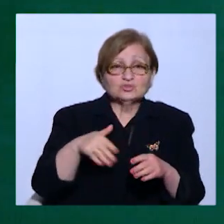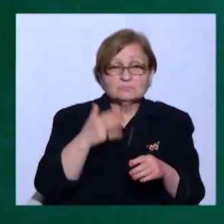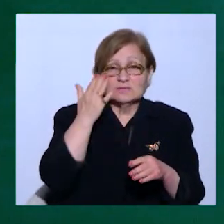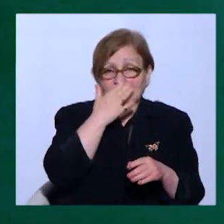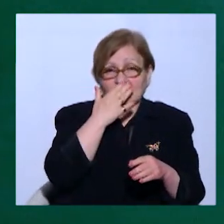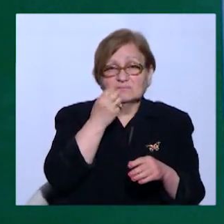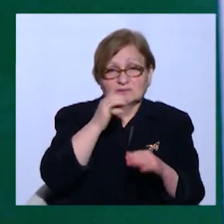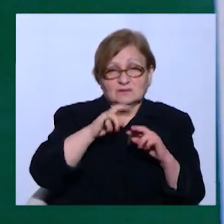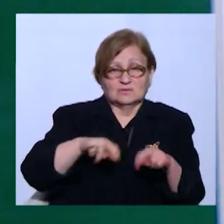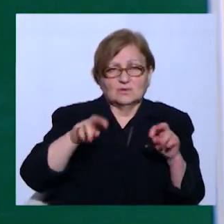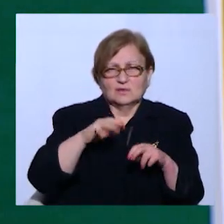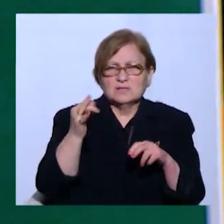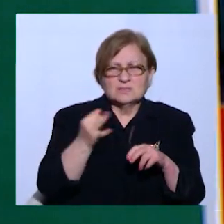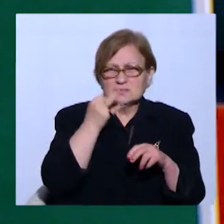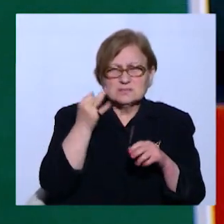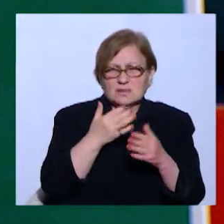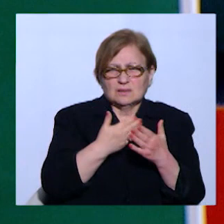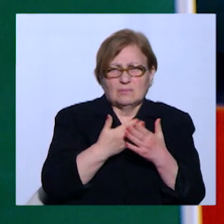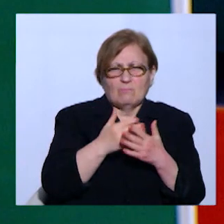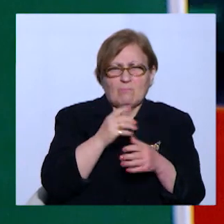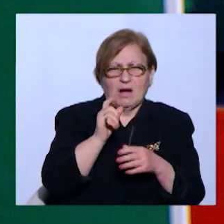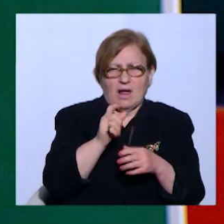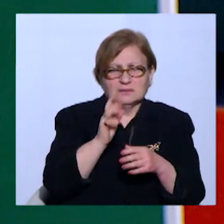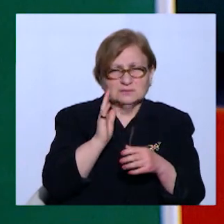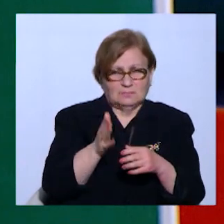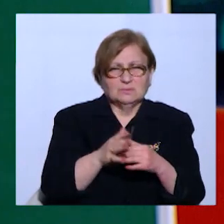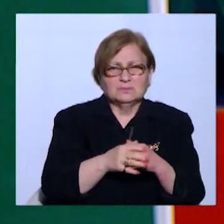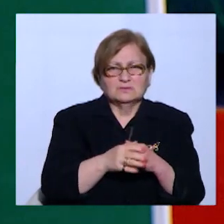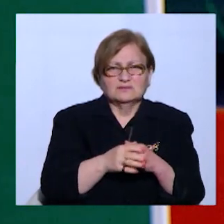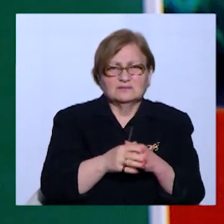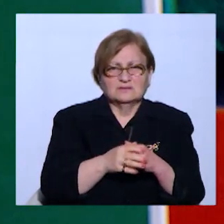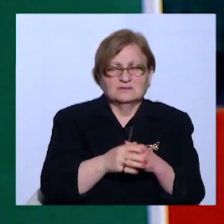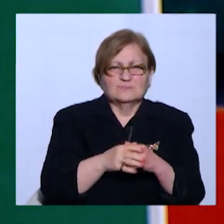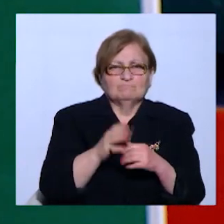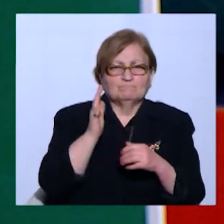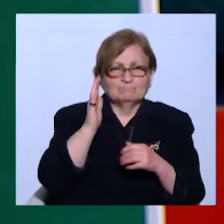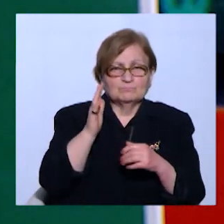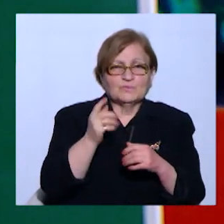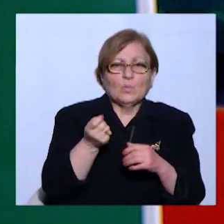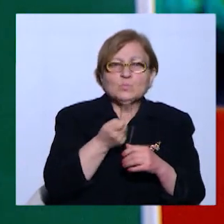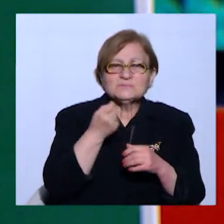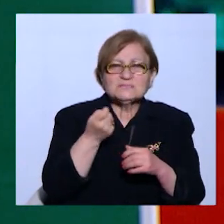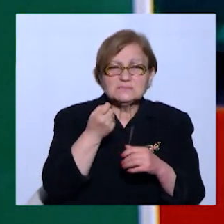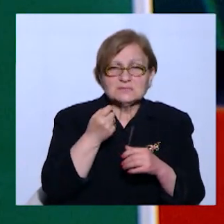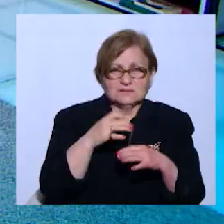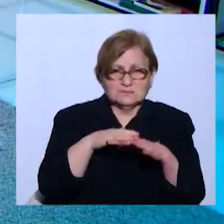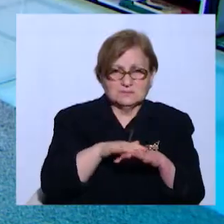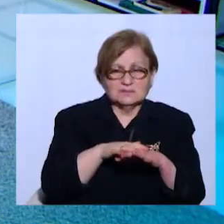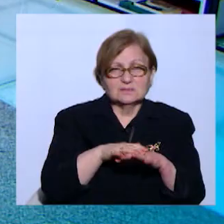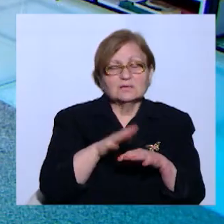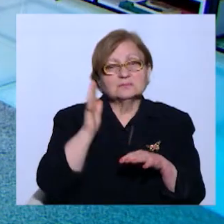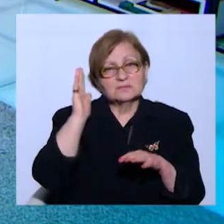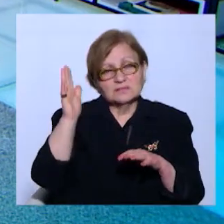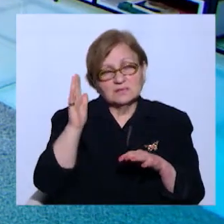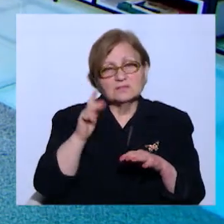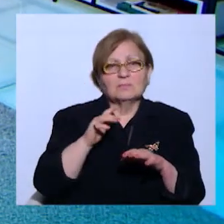ჩვენ განვიხილავთ საინტერესო მაგალითებს, რომელშიც გვჭირდება საერთო უმცირესი ჯერადი და საერთო